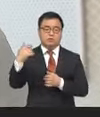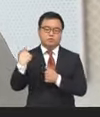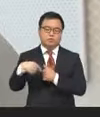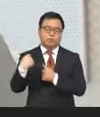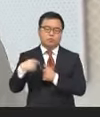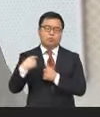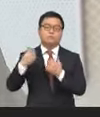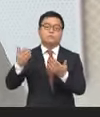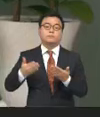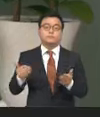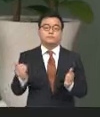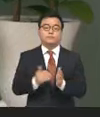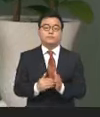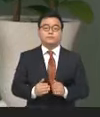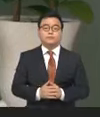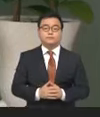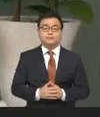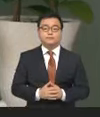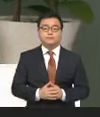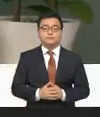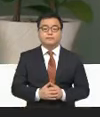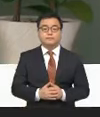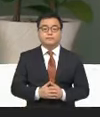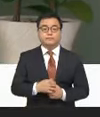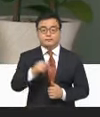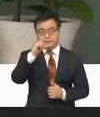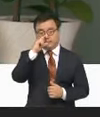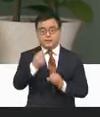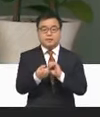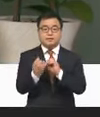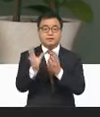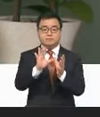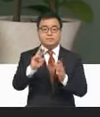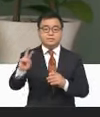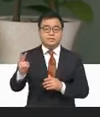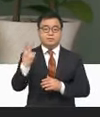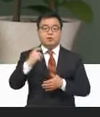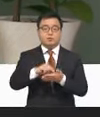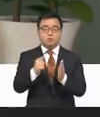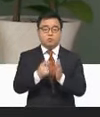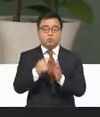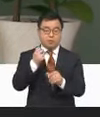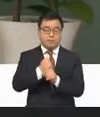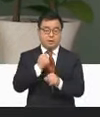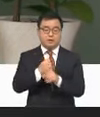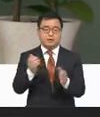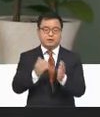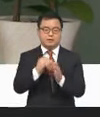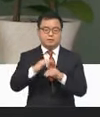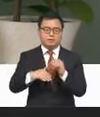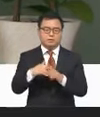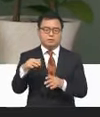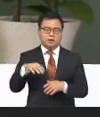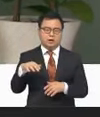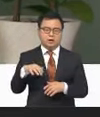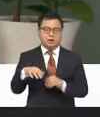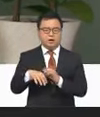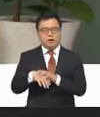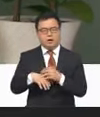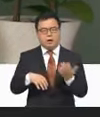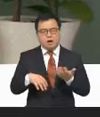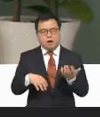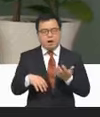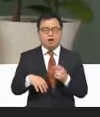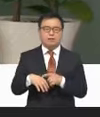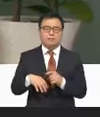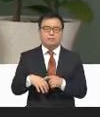뛰어들었습니다. 막 장미를 200송이씩 짜고 그랬어요. 그래서 손이 떨려서 뭐